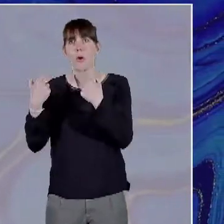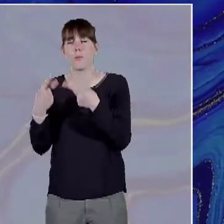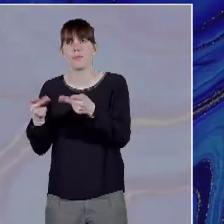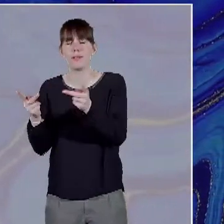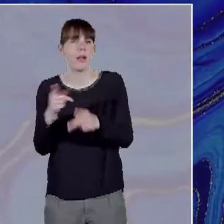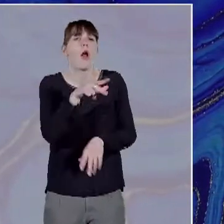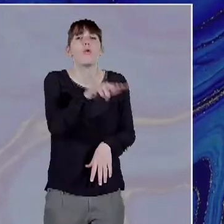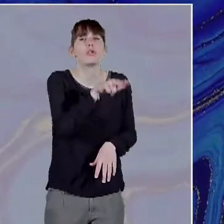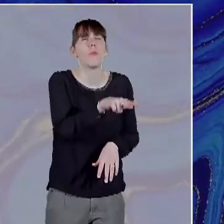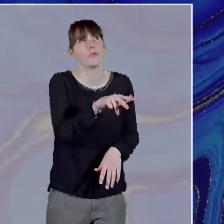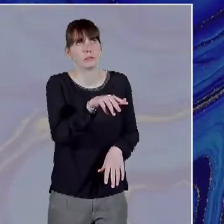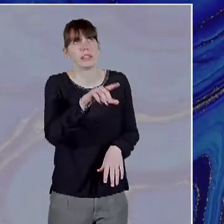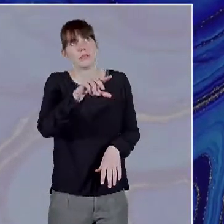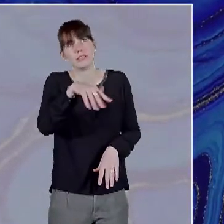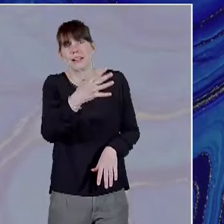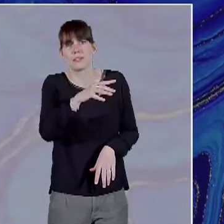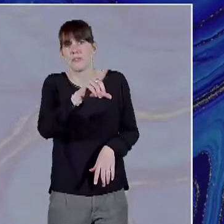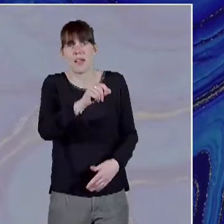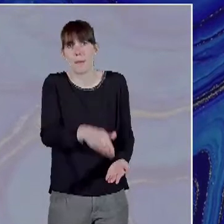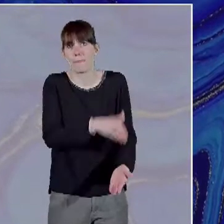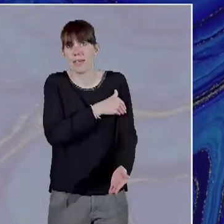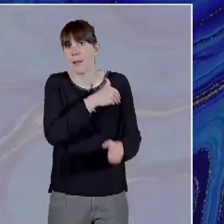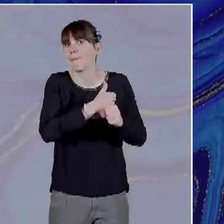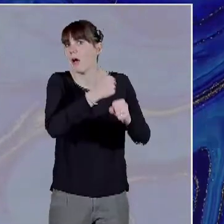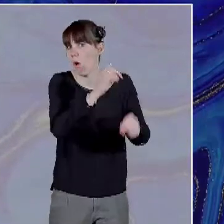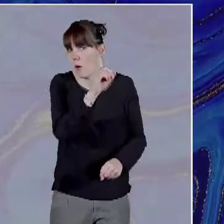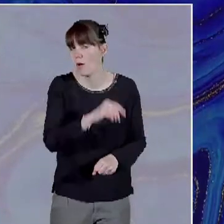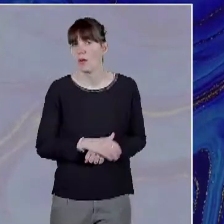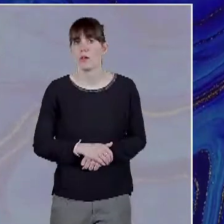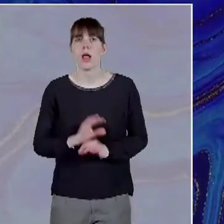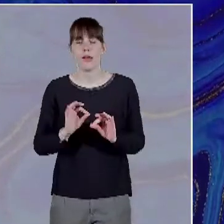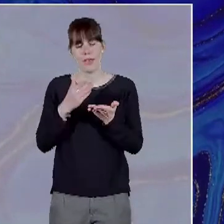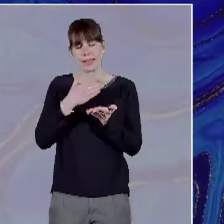près de 15-20 milliards d'euros par an qu'il faudrait. Sur des crédits budgétaires, moi,